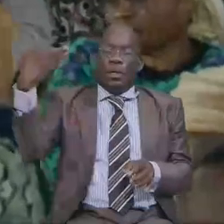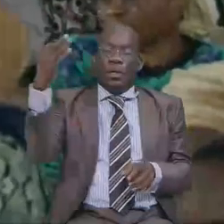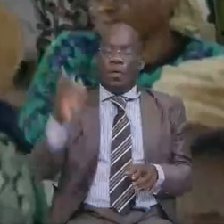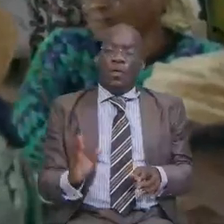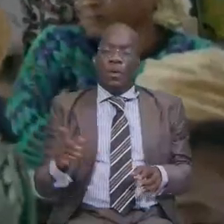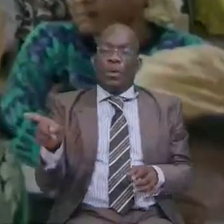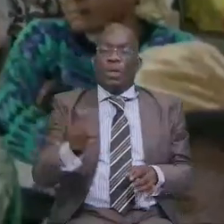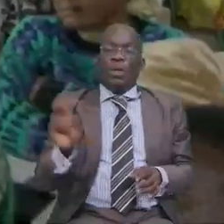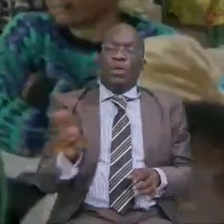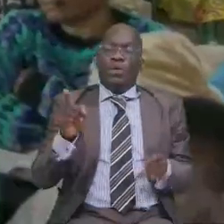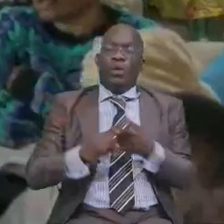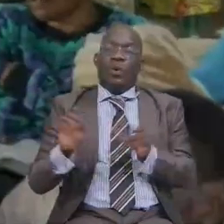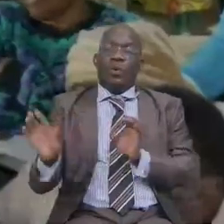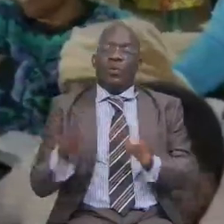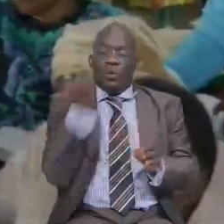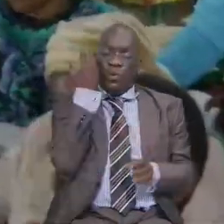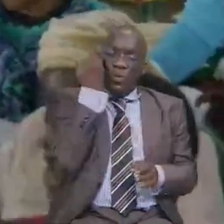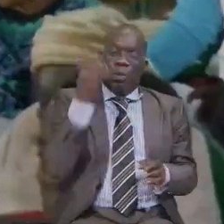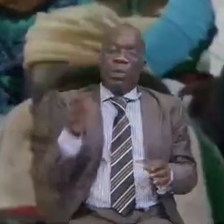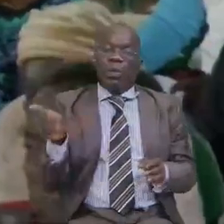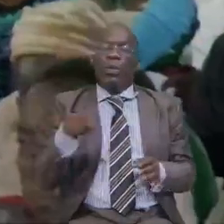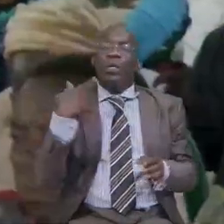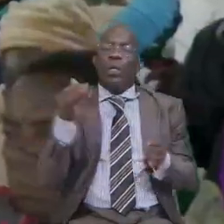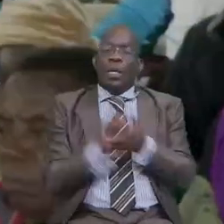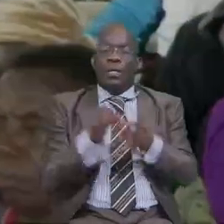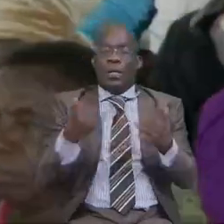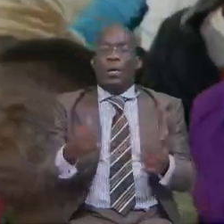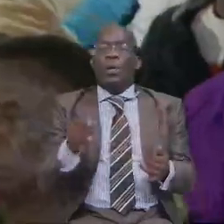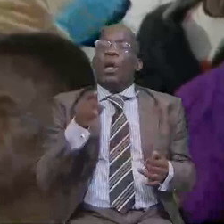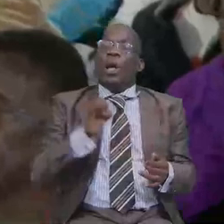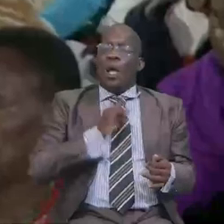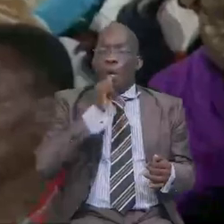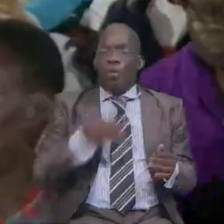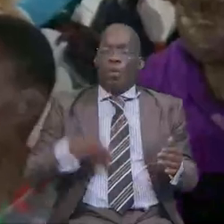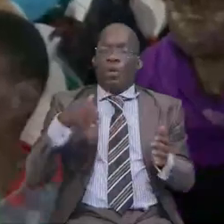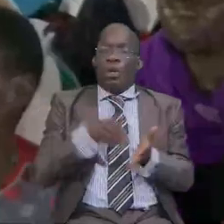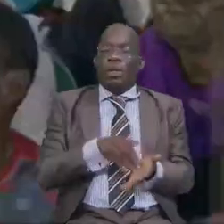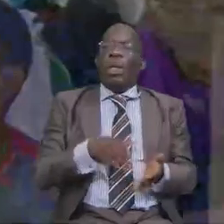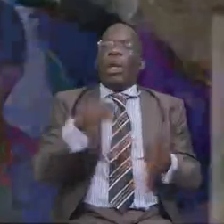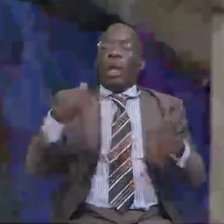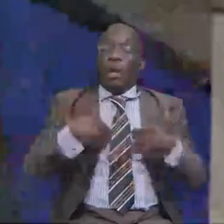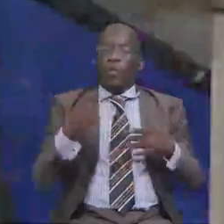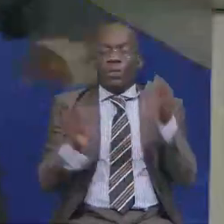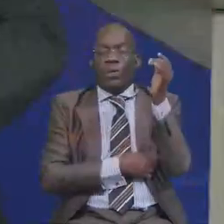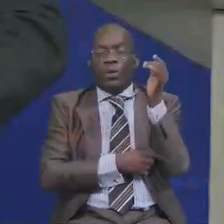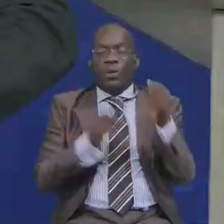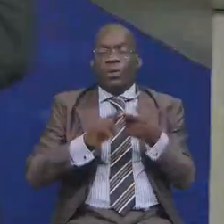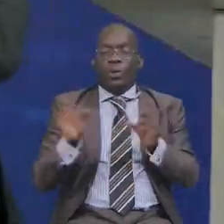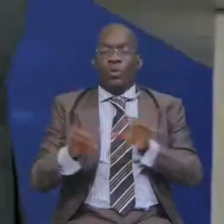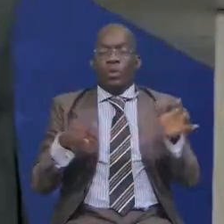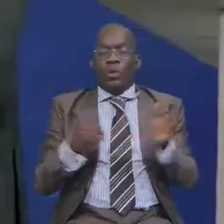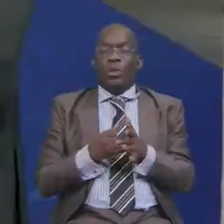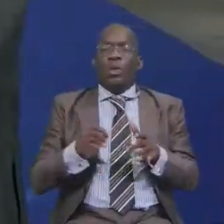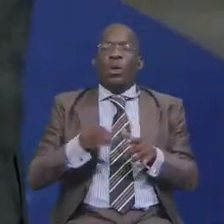commettre l'adultère. Maintenant, il dit qu'il est né de nouveau et qu'il a la tentation de commettre encore l'adultère ou de